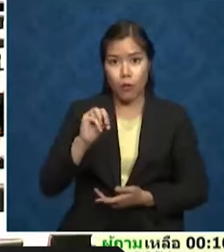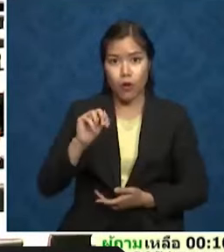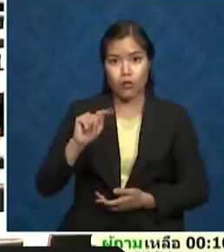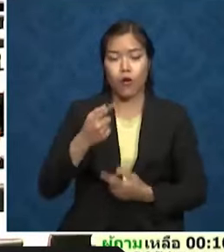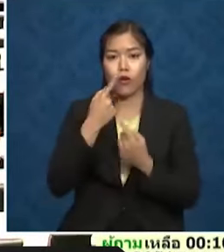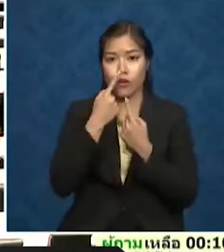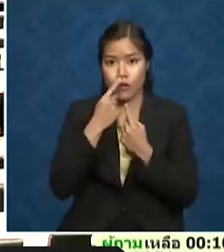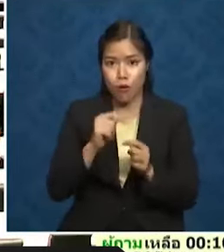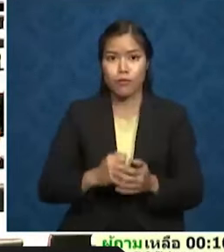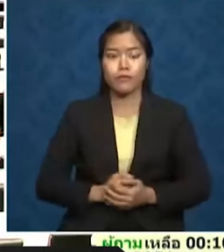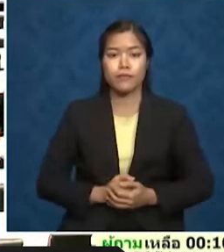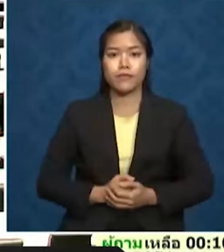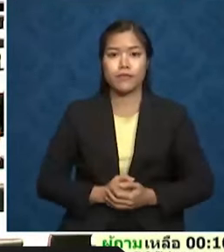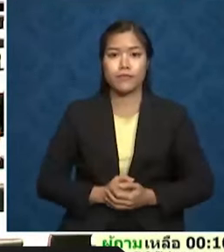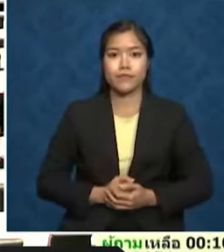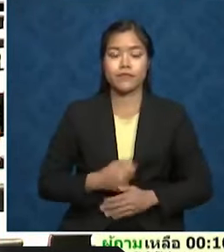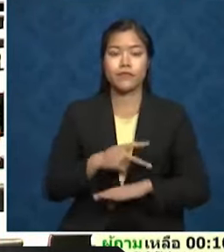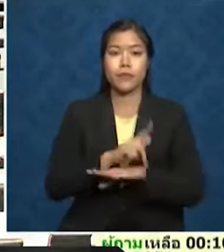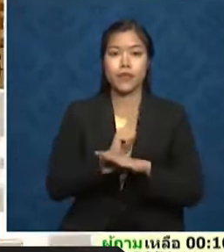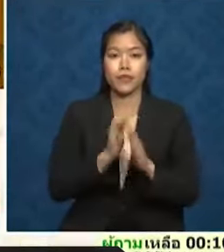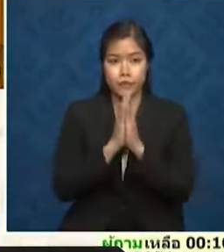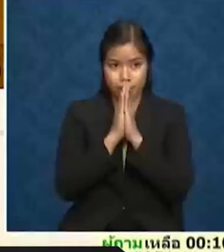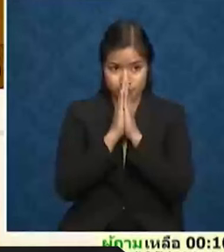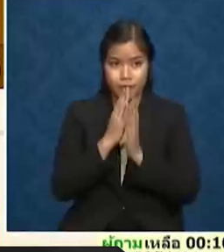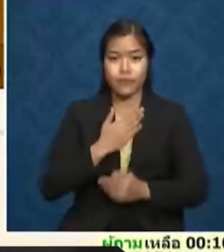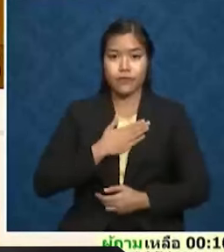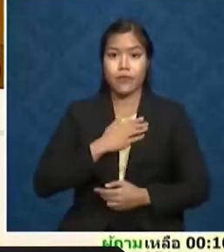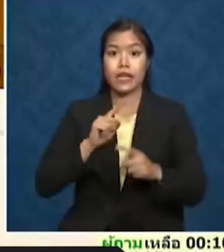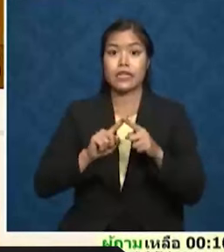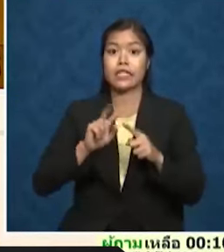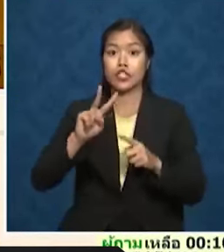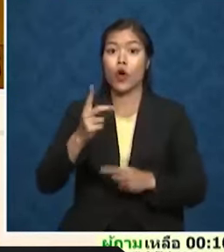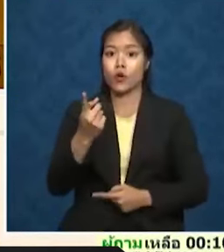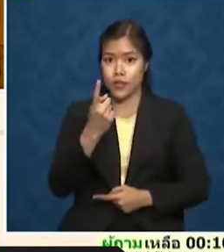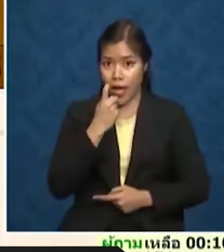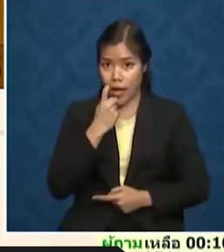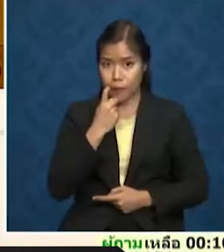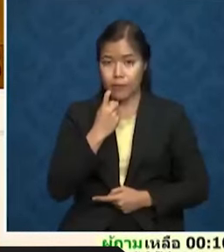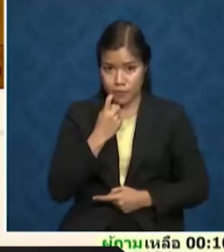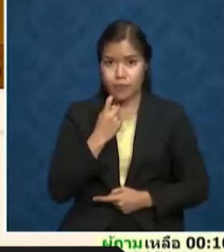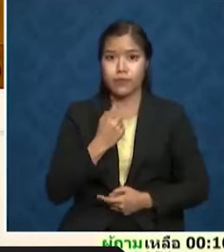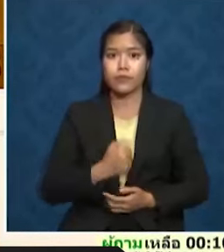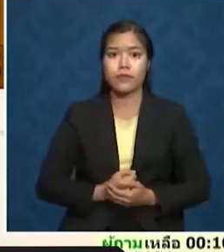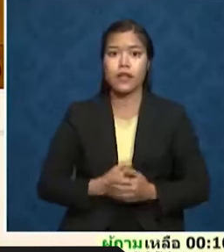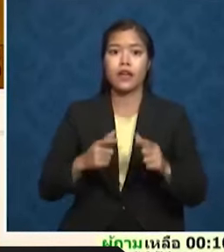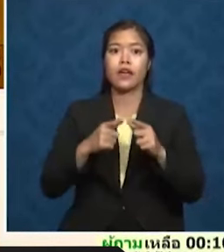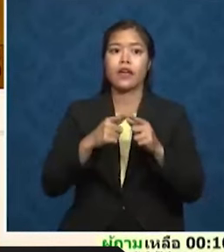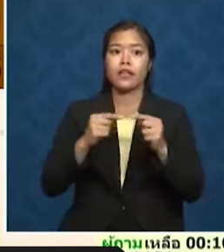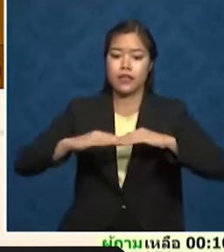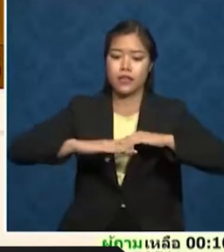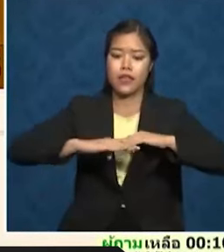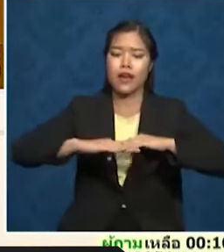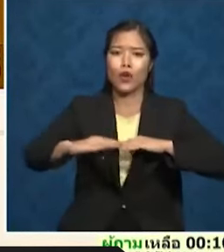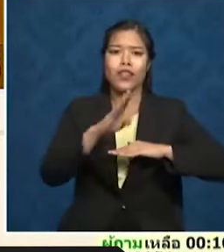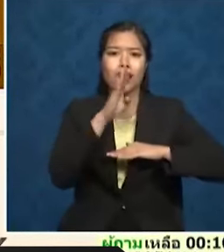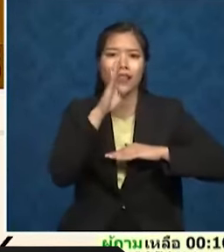กราบเรียนท่านประธานสภาที่เคารพค่ะในประเด็นคำถามที่2ของท่านสมาชิกนะคะเรื่องของผิวจราจร